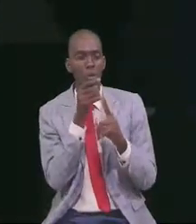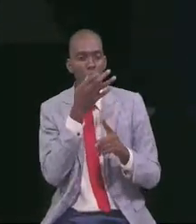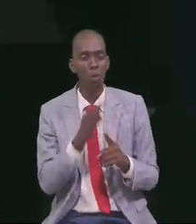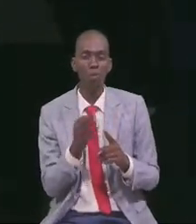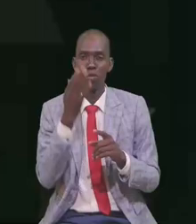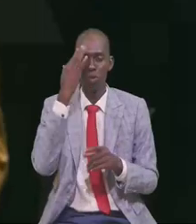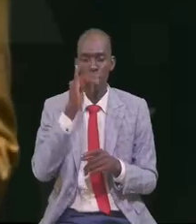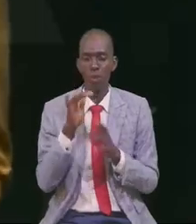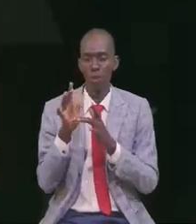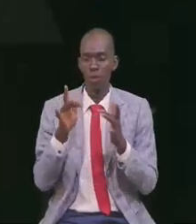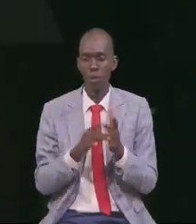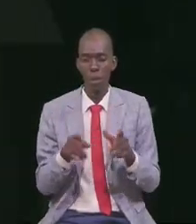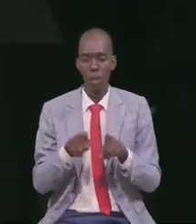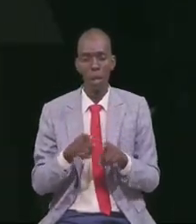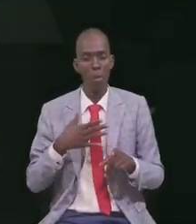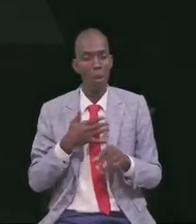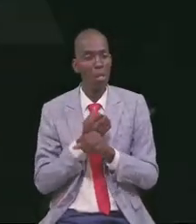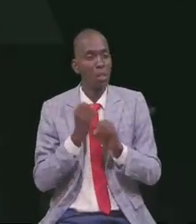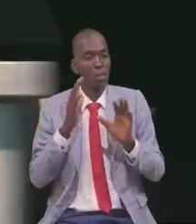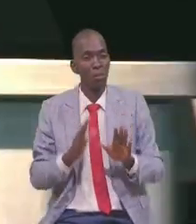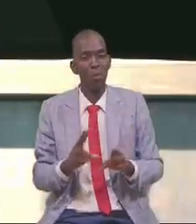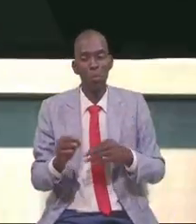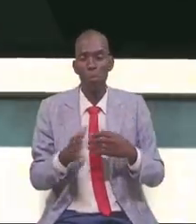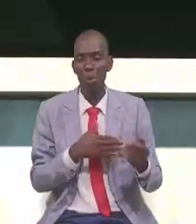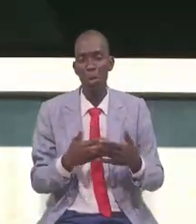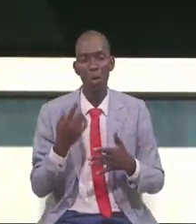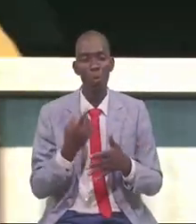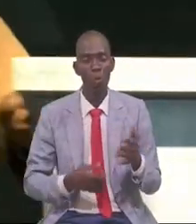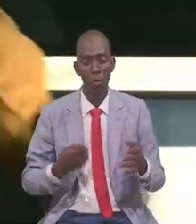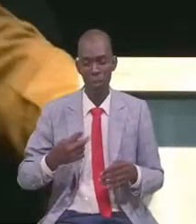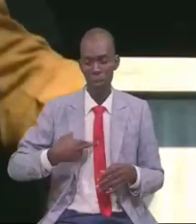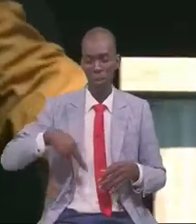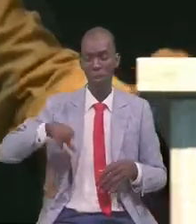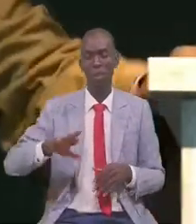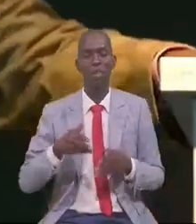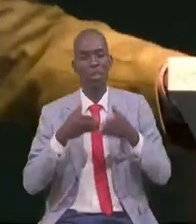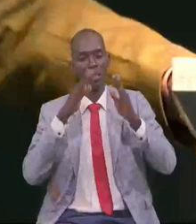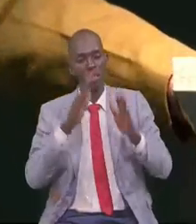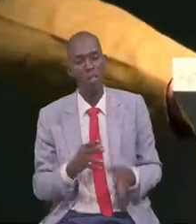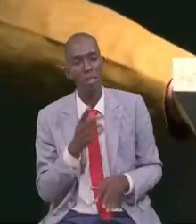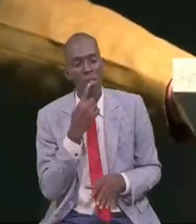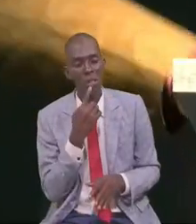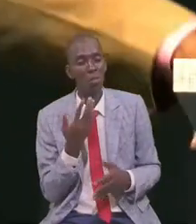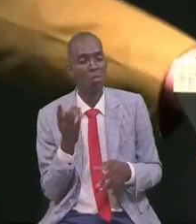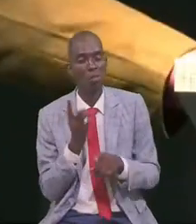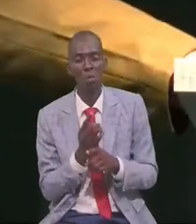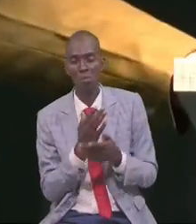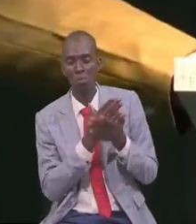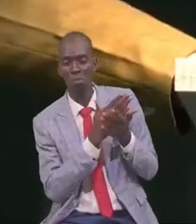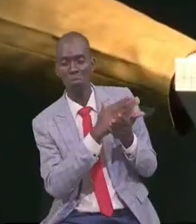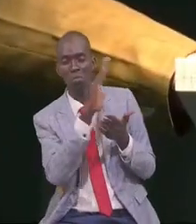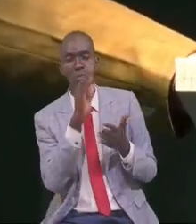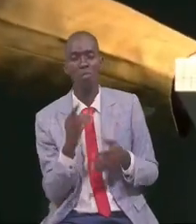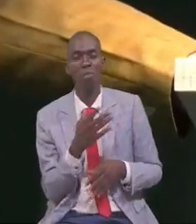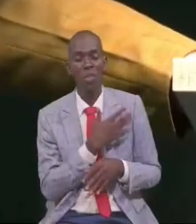les débats des pharisiens, ça ne va pas toucher ta foi. Tu les minimises et